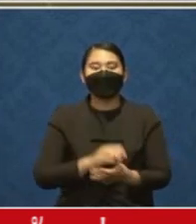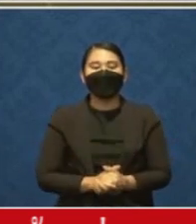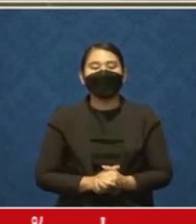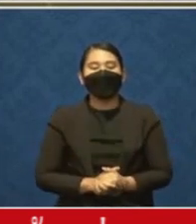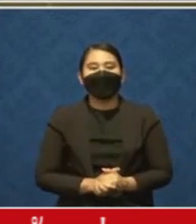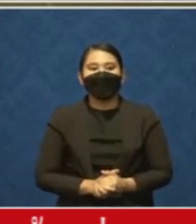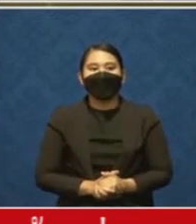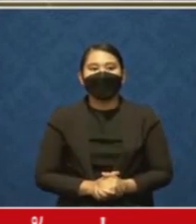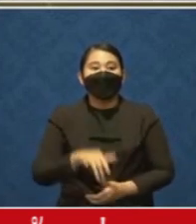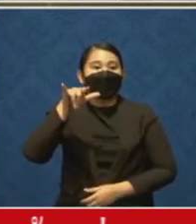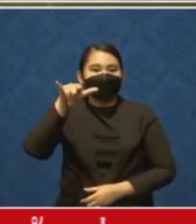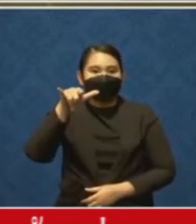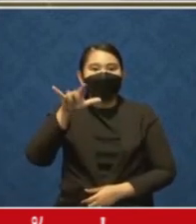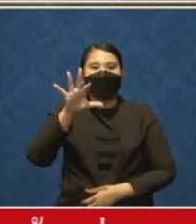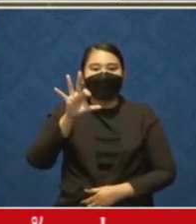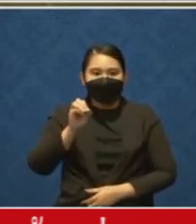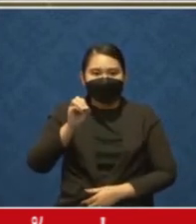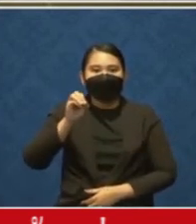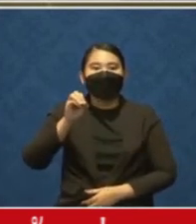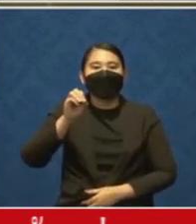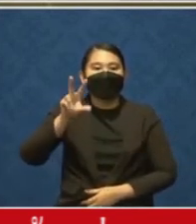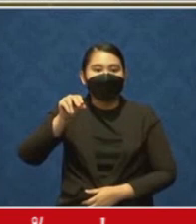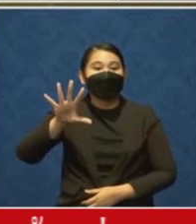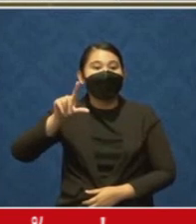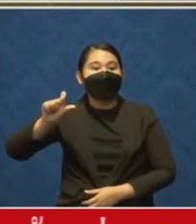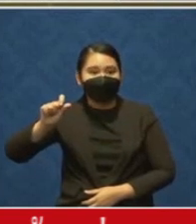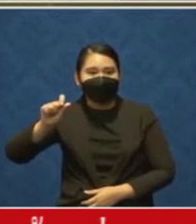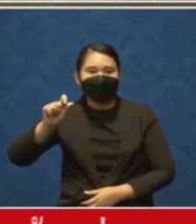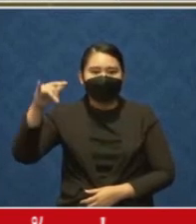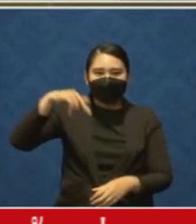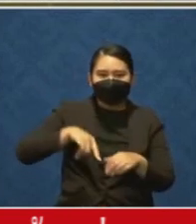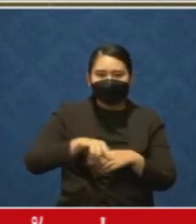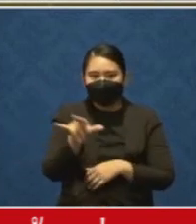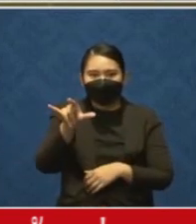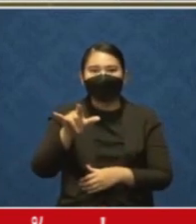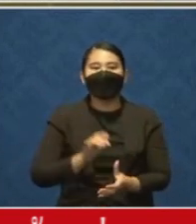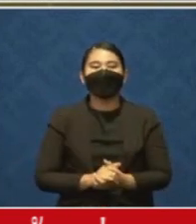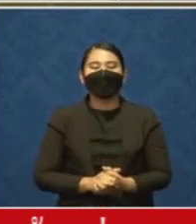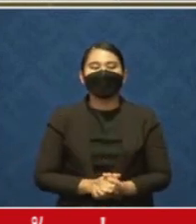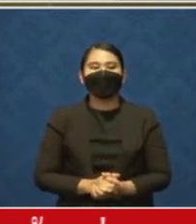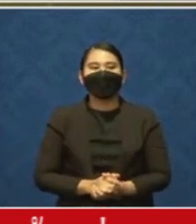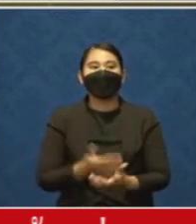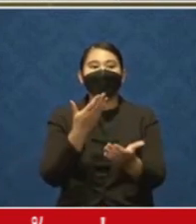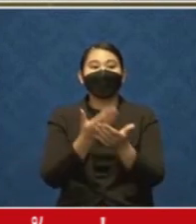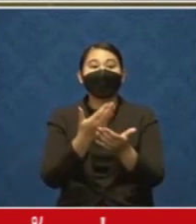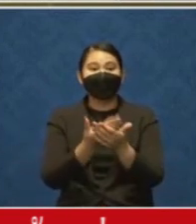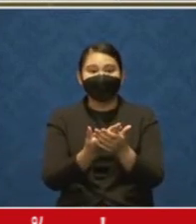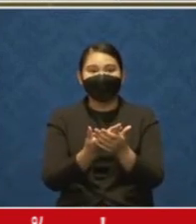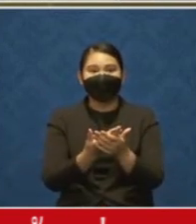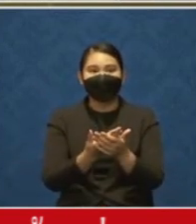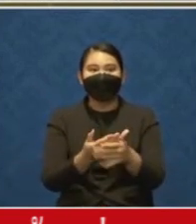ราคาเครื่องบิน F-35A เนี่ยที่บอกว่าเครื่องบินล่องหนเนี่ยนะครับราค